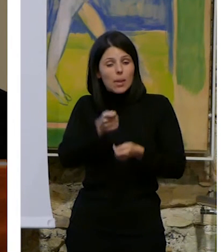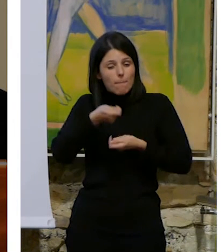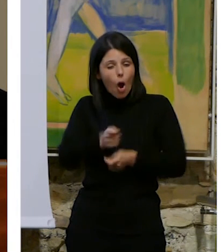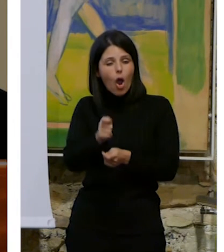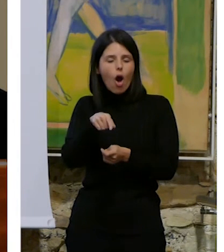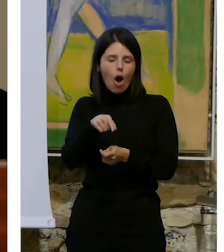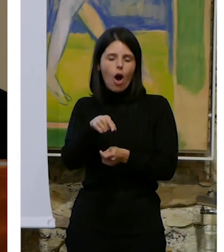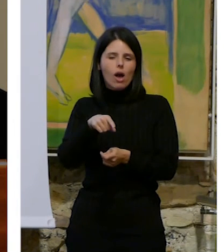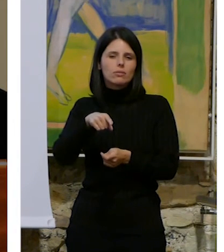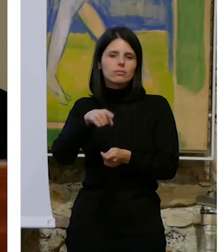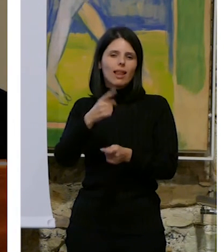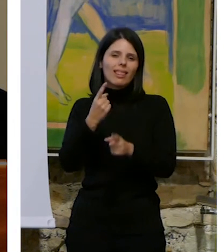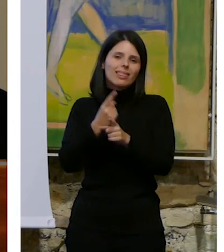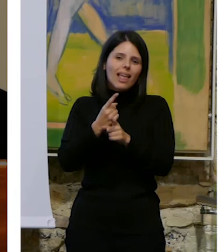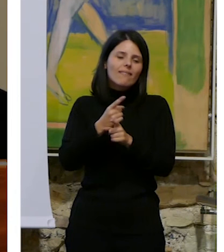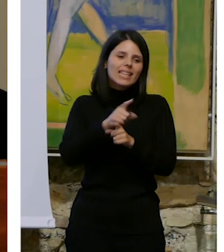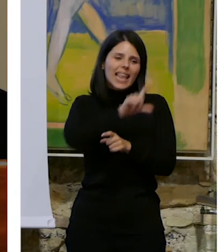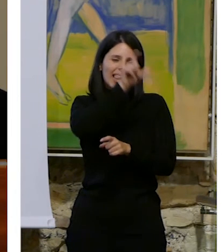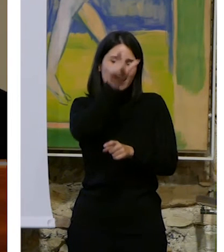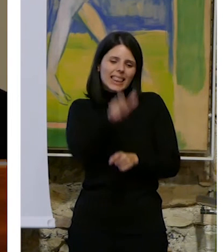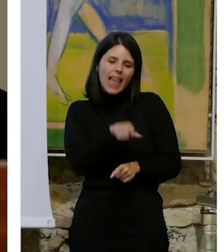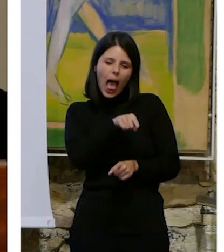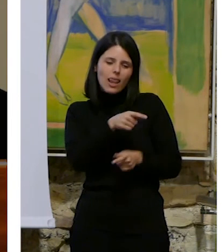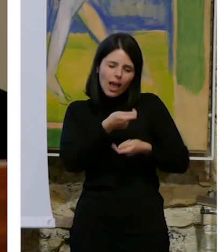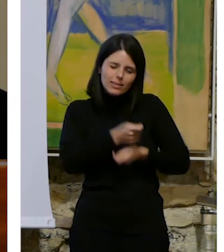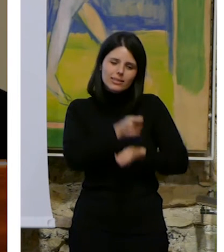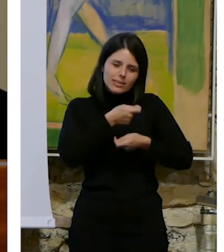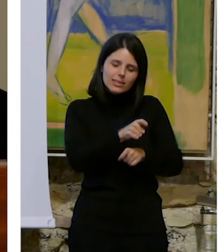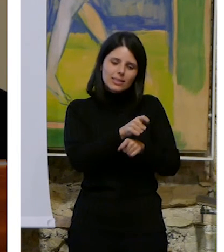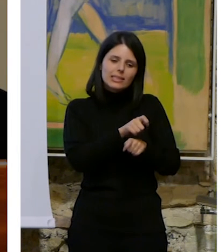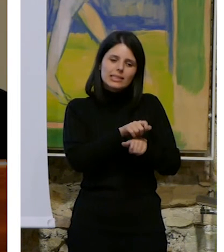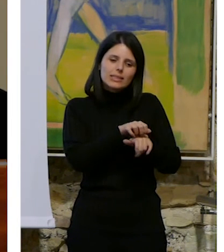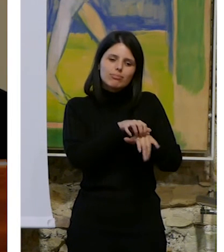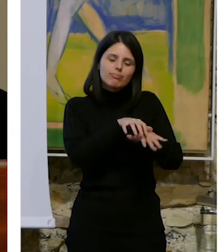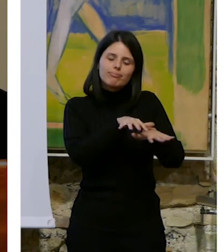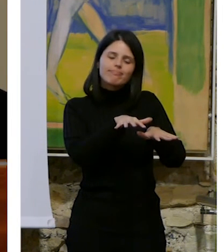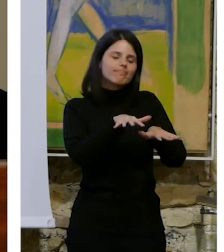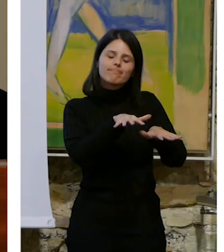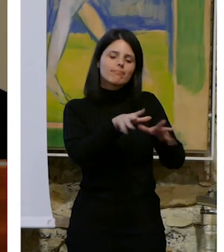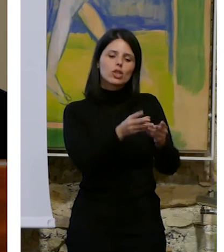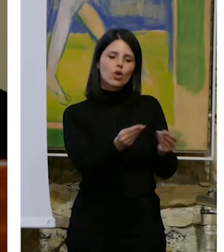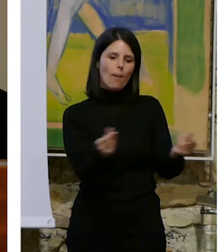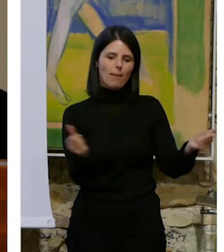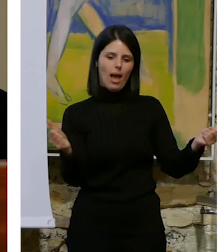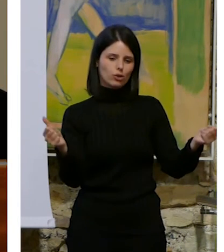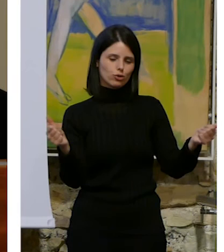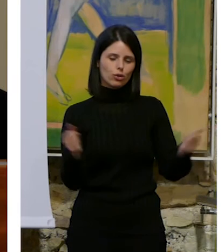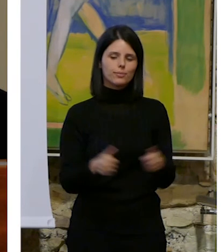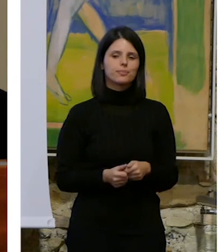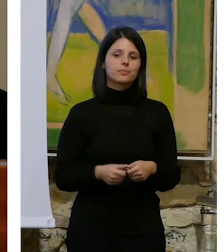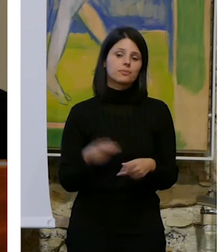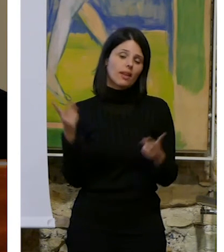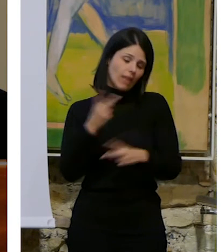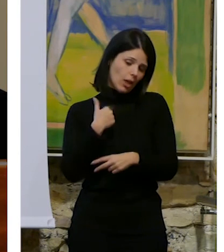che avrebbe dovuto generare un Italian Pride, non una fierezza italiana, è scomparso. E bisogna anche dire una cosa,